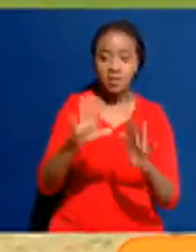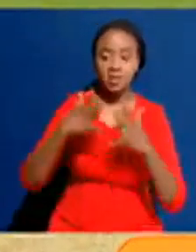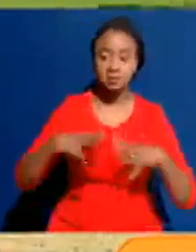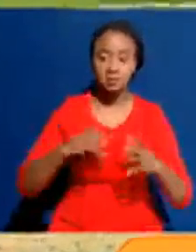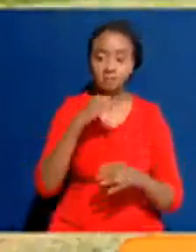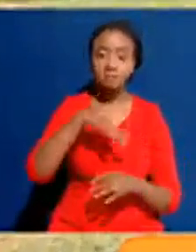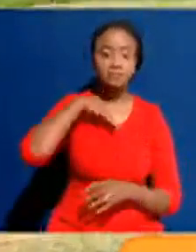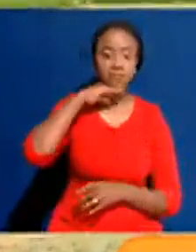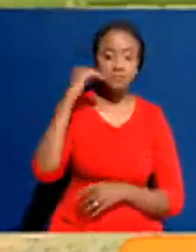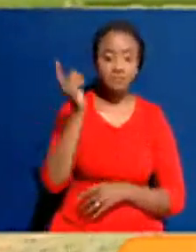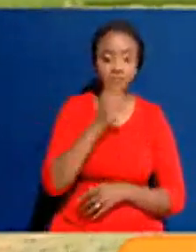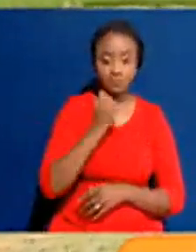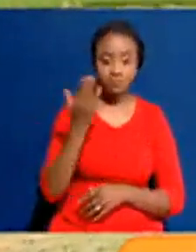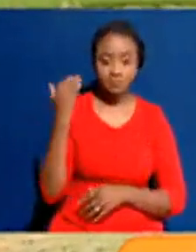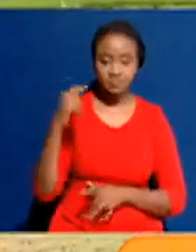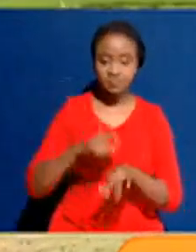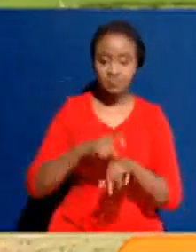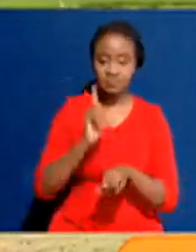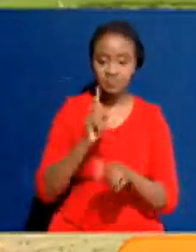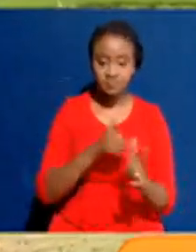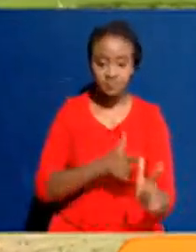wenzao.